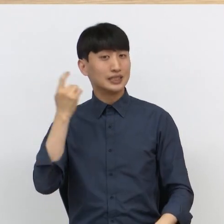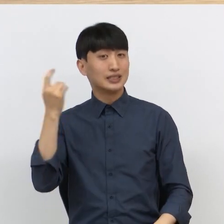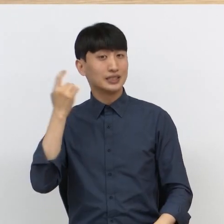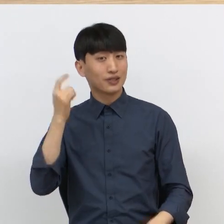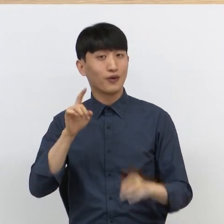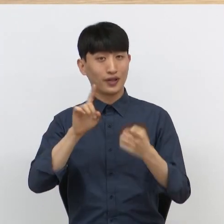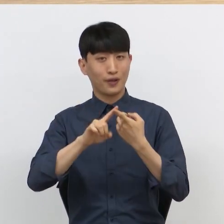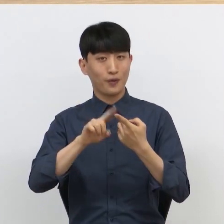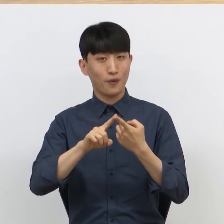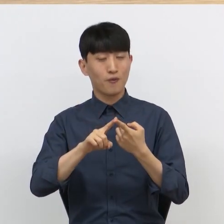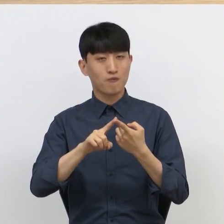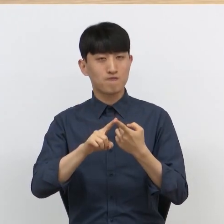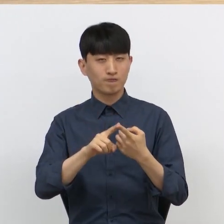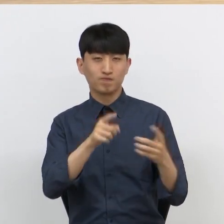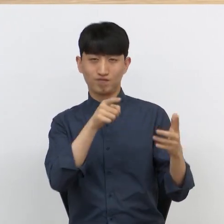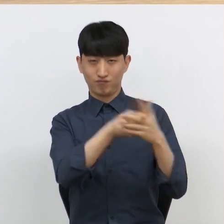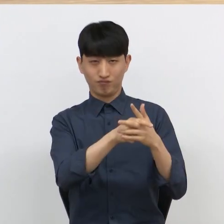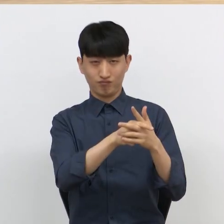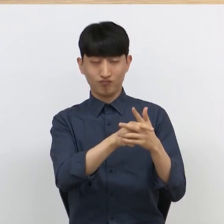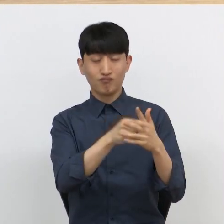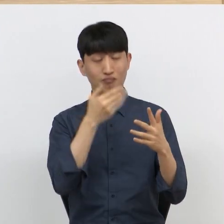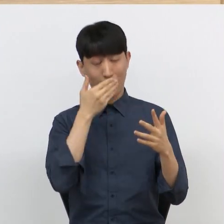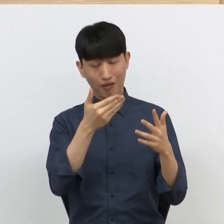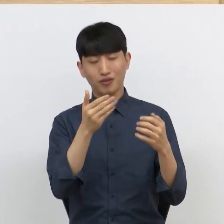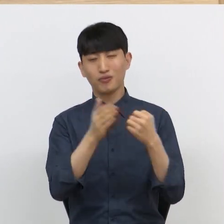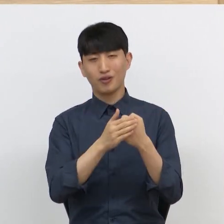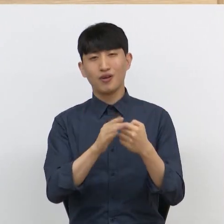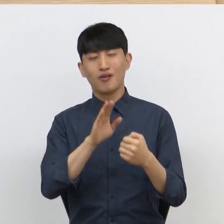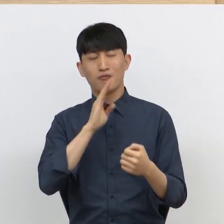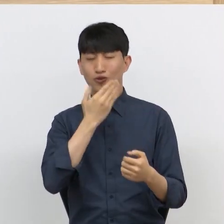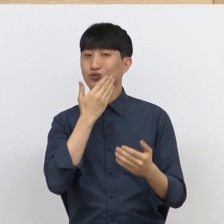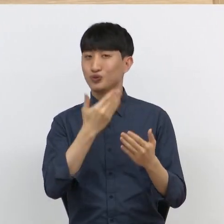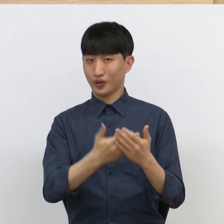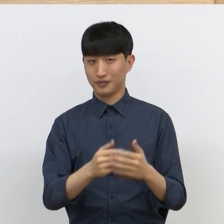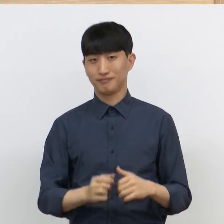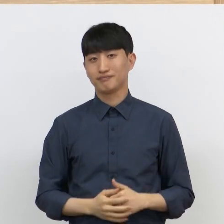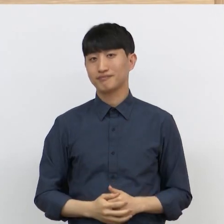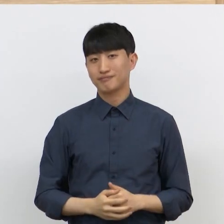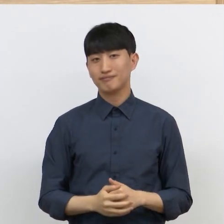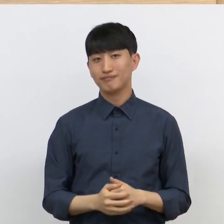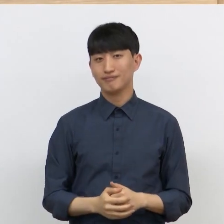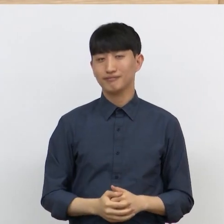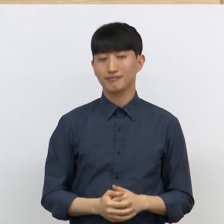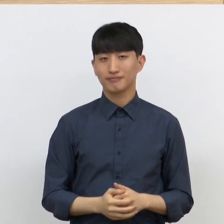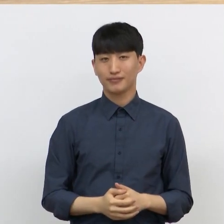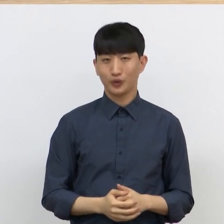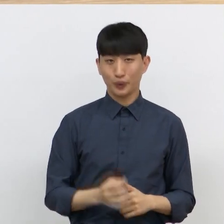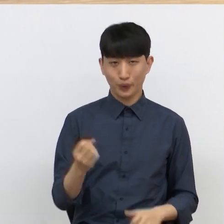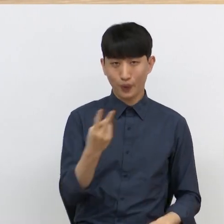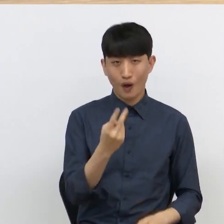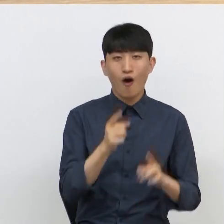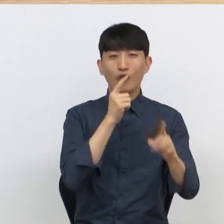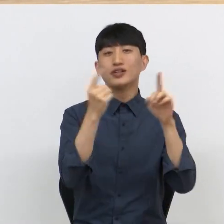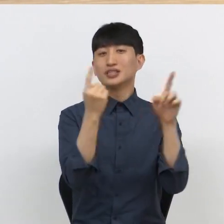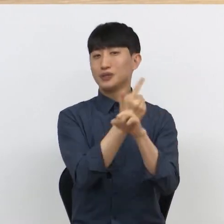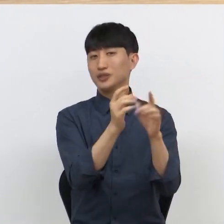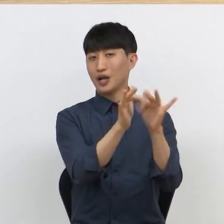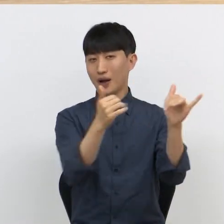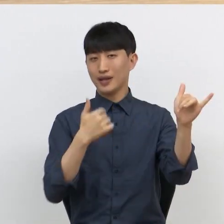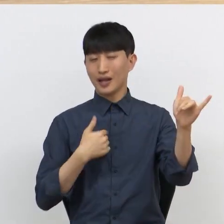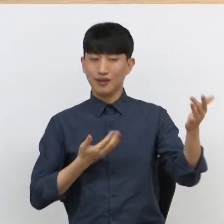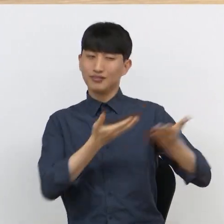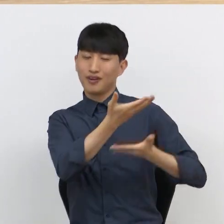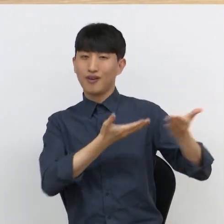듣는지를 충분히 파악할 수 있기 때문에 되게 중요합니다. 혹은 이제 이번에는 이제 언어치료사하고도 상호작용하는 게 되게